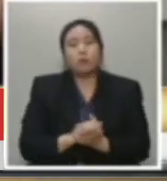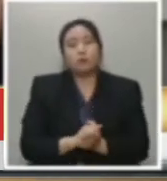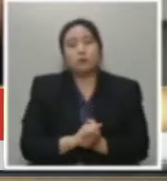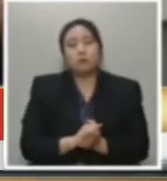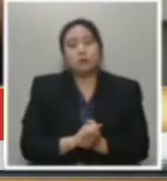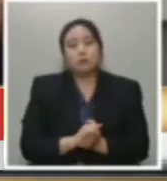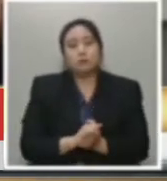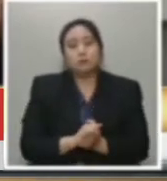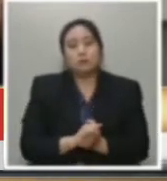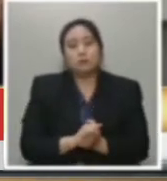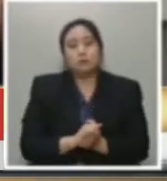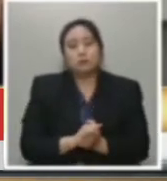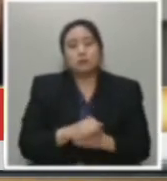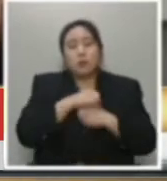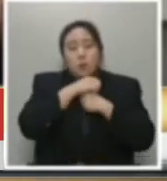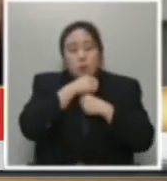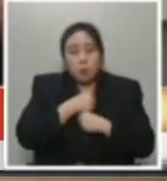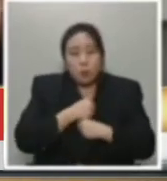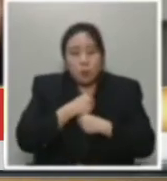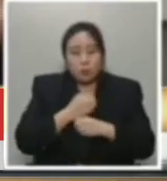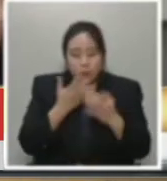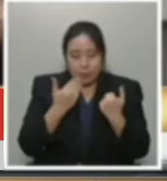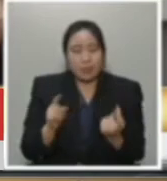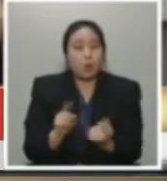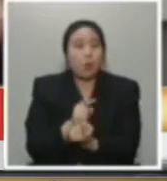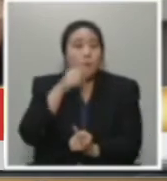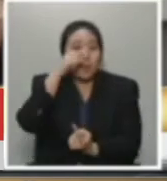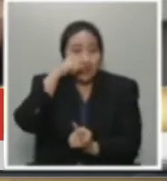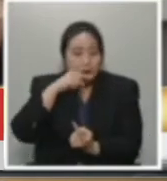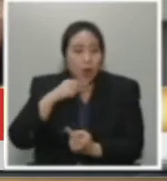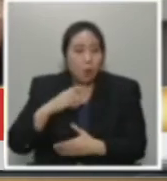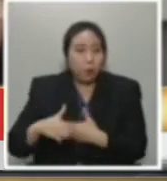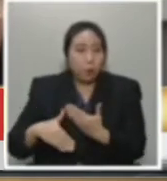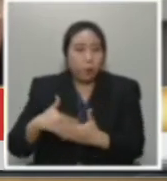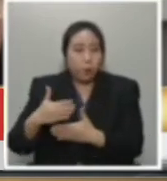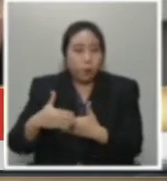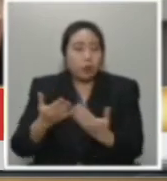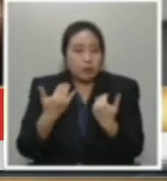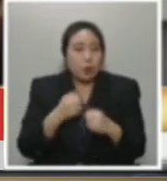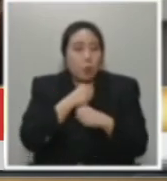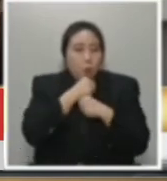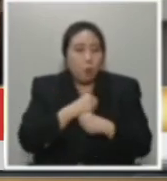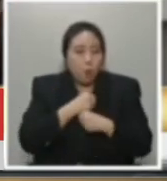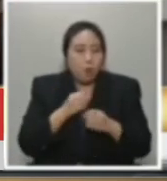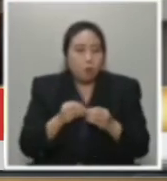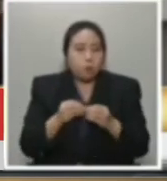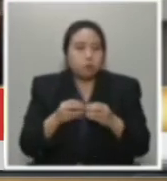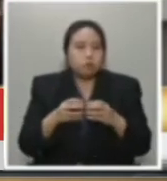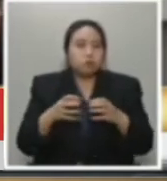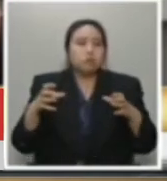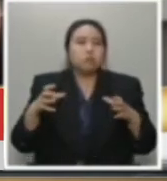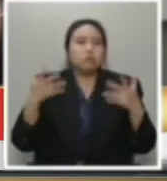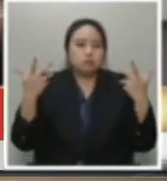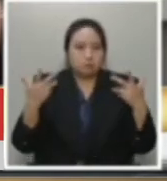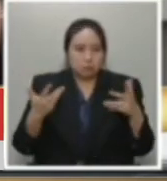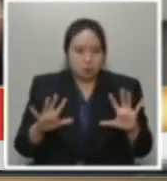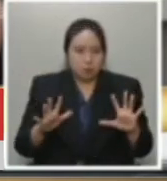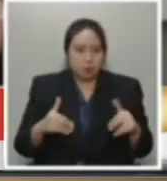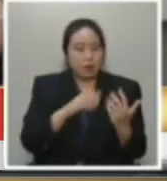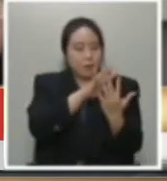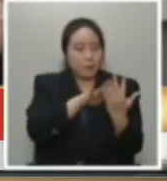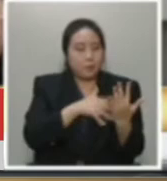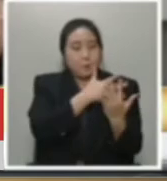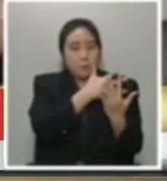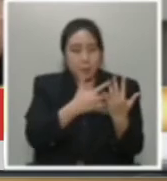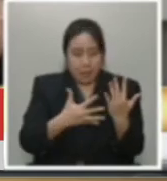ะคะเพราะว่าสังคมไทยนั้นเข้าสู่สังคมผู้สูงอายุแล้วแผนการปฏิรูป